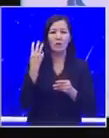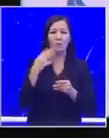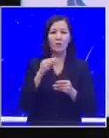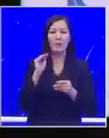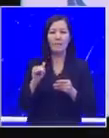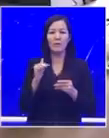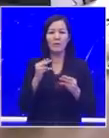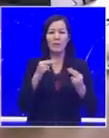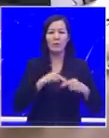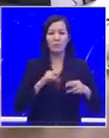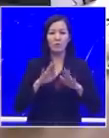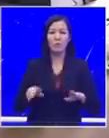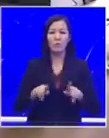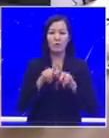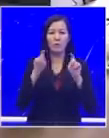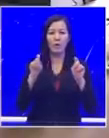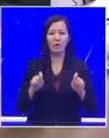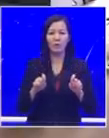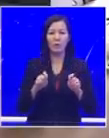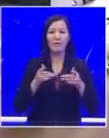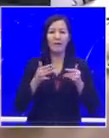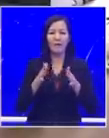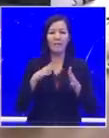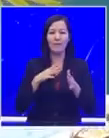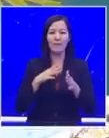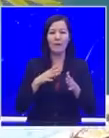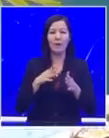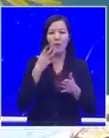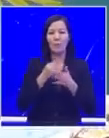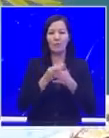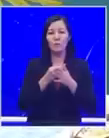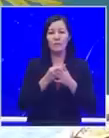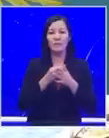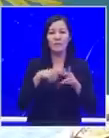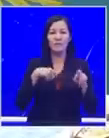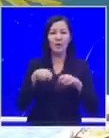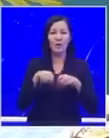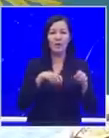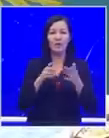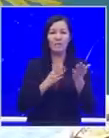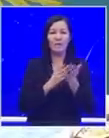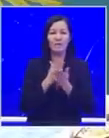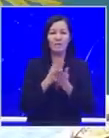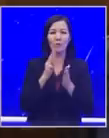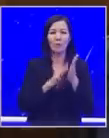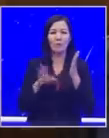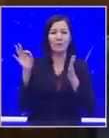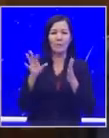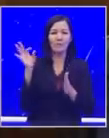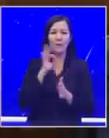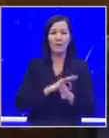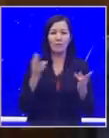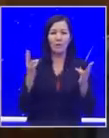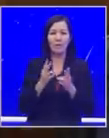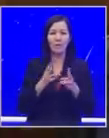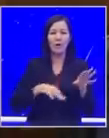мың жаңа жұмыс орнын құруды талап етті. Бұл істе отандық өндірушілер тауарлары мен қызметтерін кемінде 90%